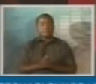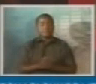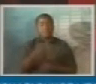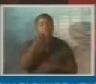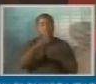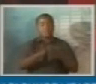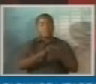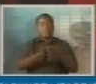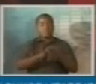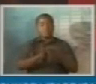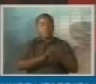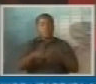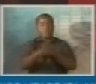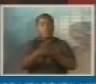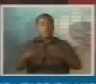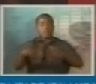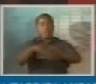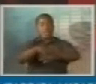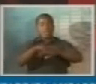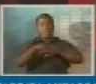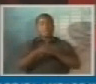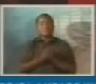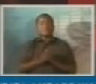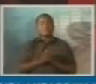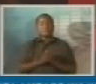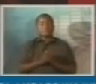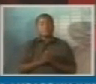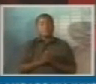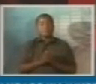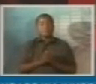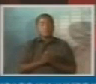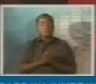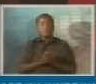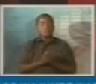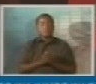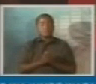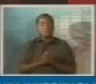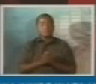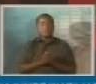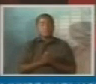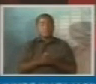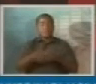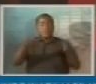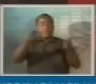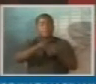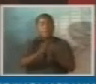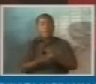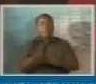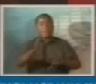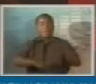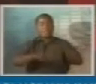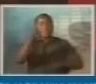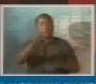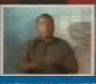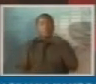nitumie Kiingereza, kuna watu wa Kiingereza sio wanakosoa, tusipoliticize huu mjadala. Manake kuna